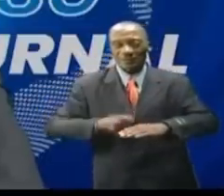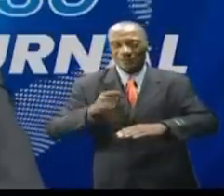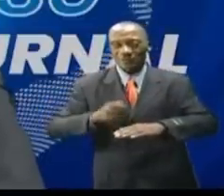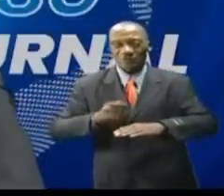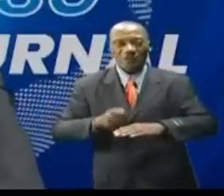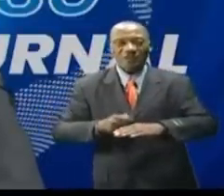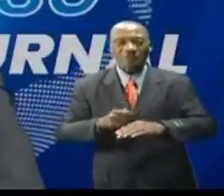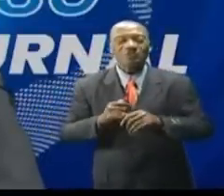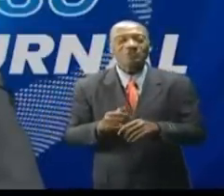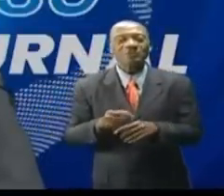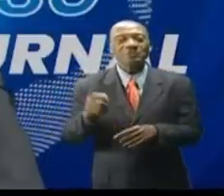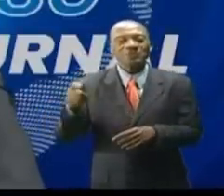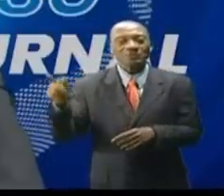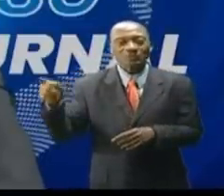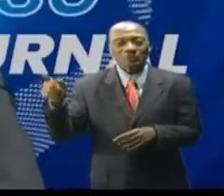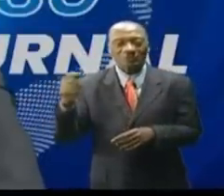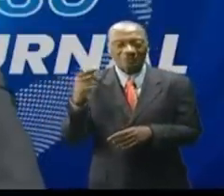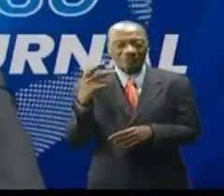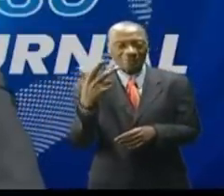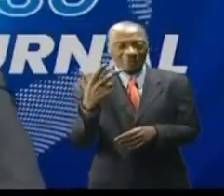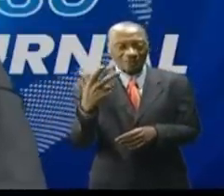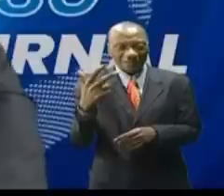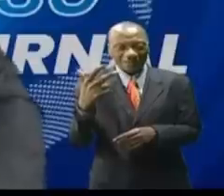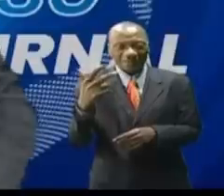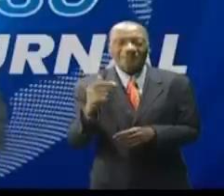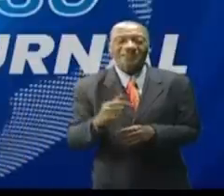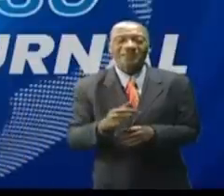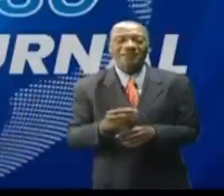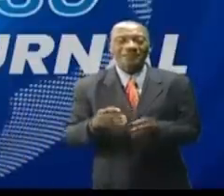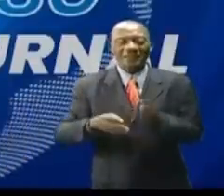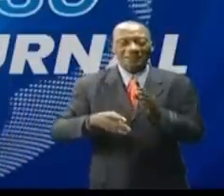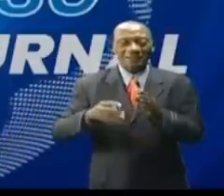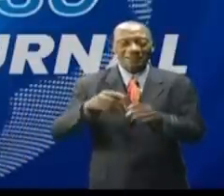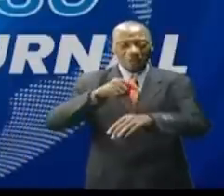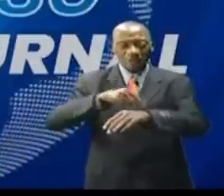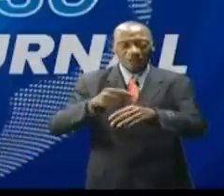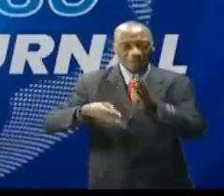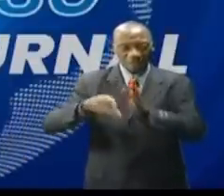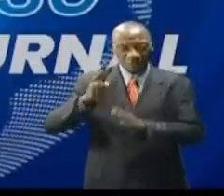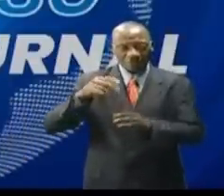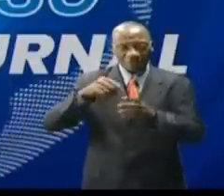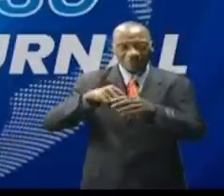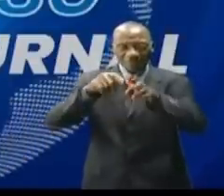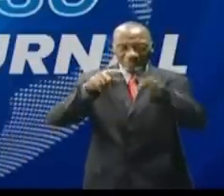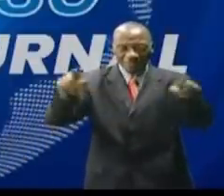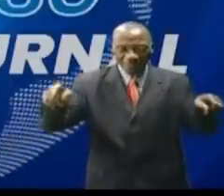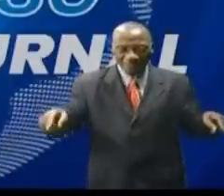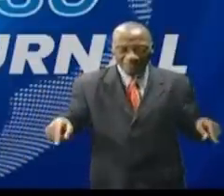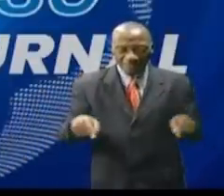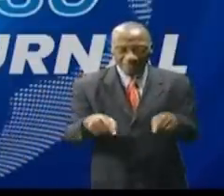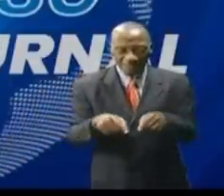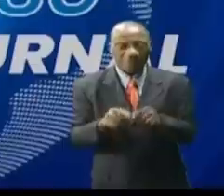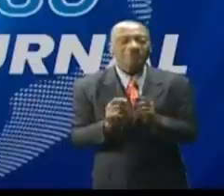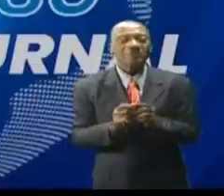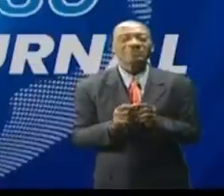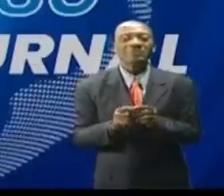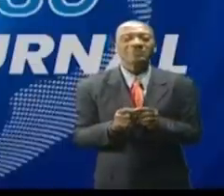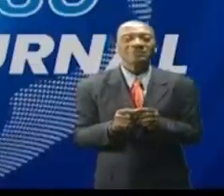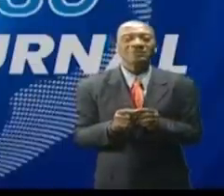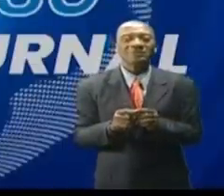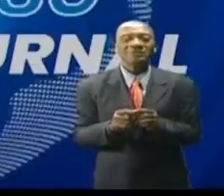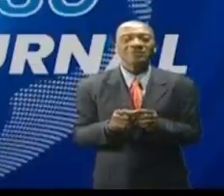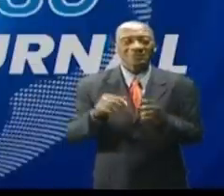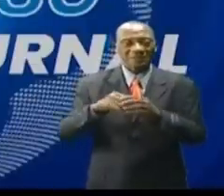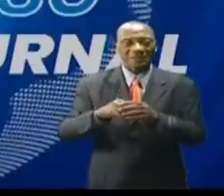presse le mercredi 2 novembre 2022 à 14h dans la salle d'audience de cette institution située au deuxième niveau de